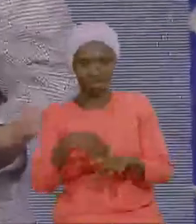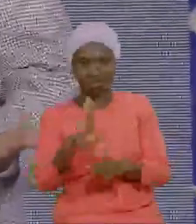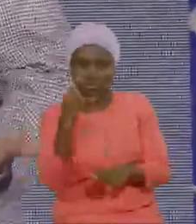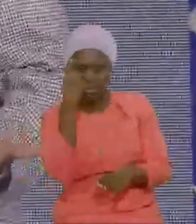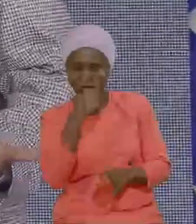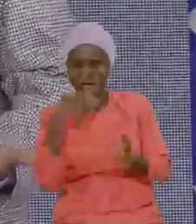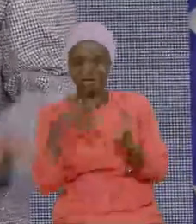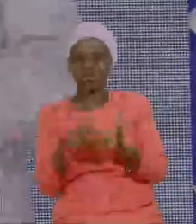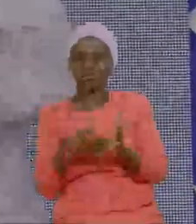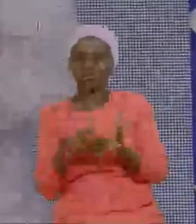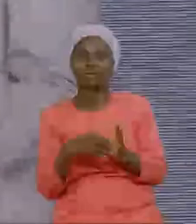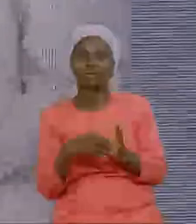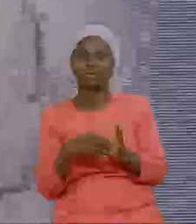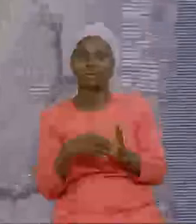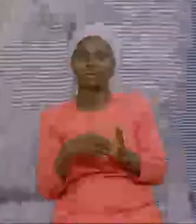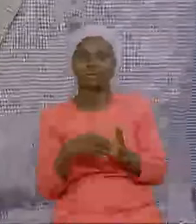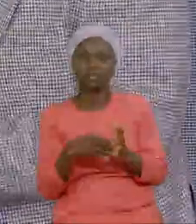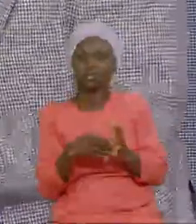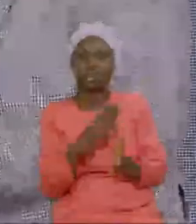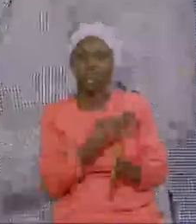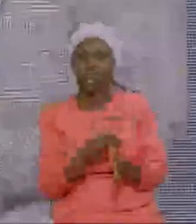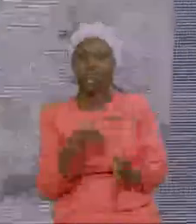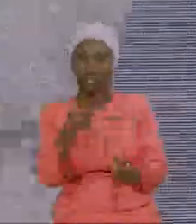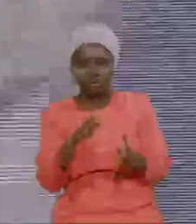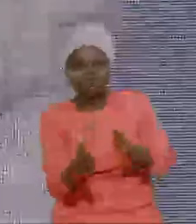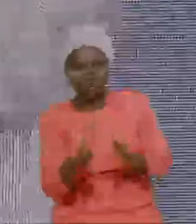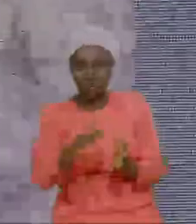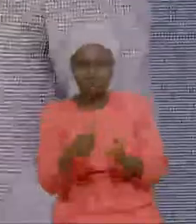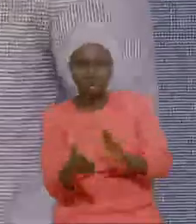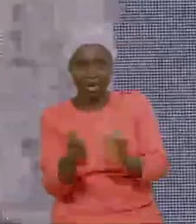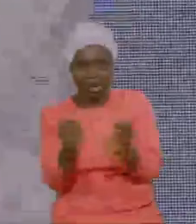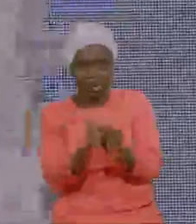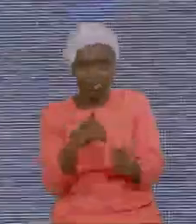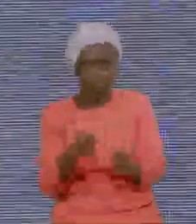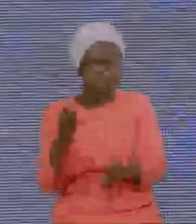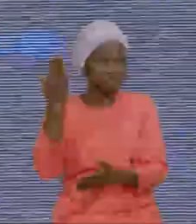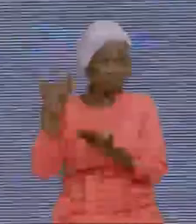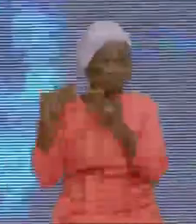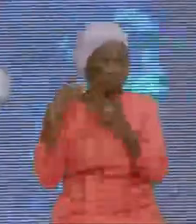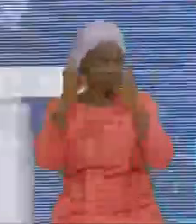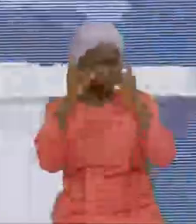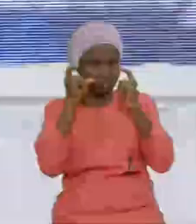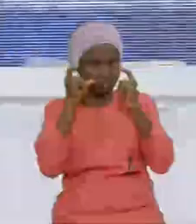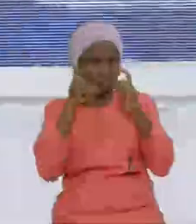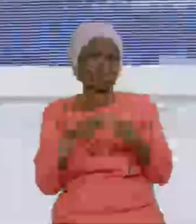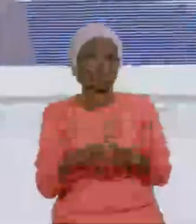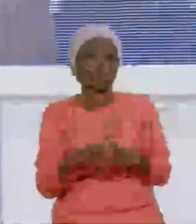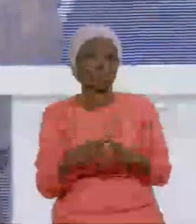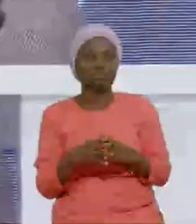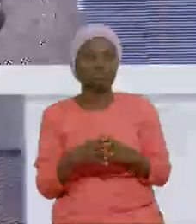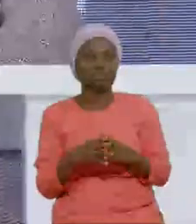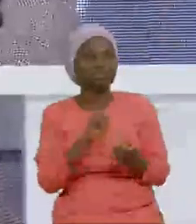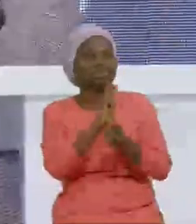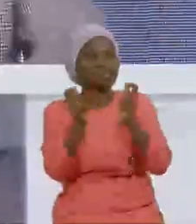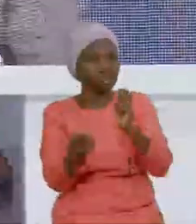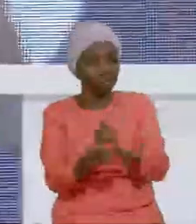again. Vous regardez encore votre visage. And you compare with the previous photographs. Et vous comparez avec les autres photos.